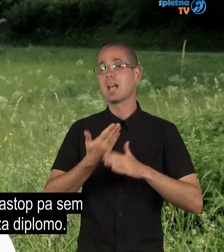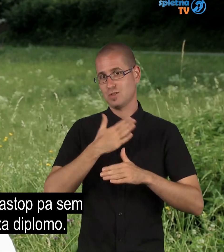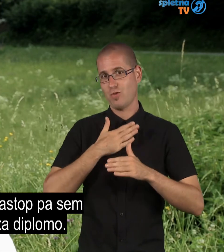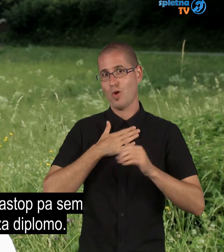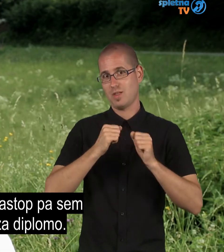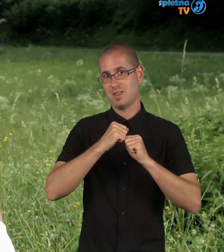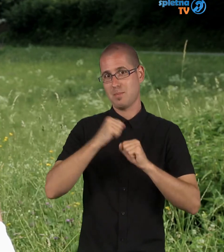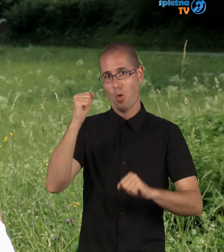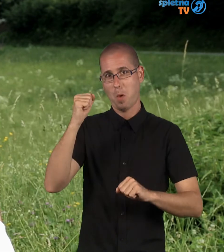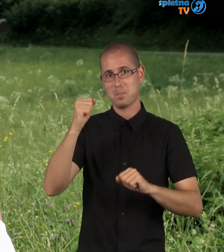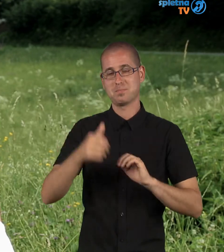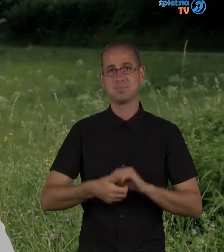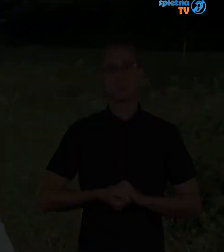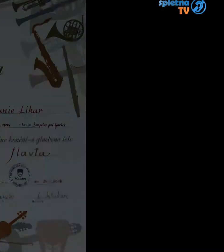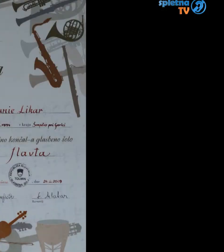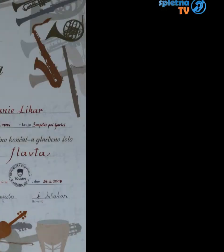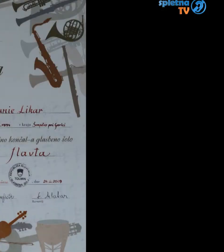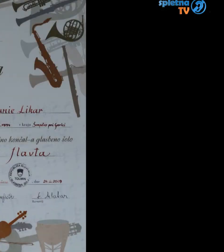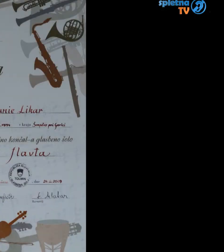svojo diplomo.